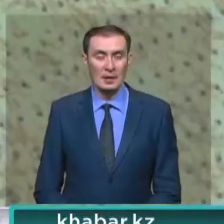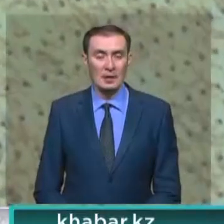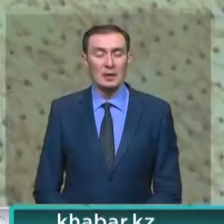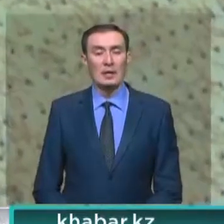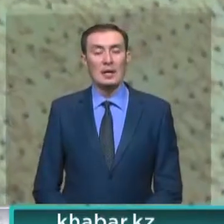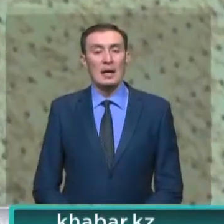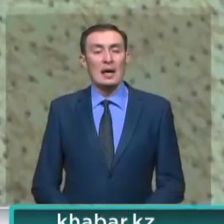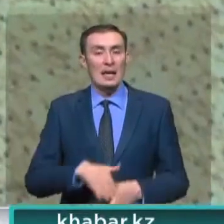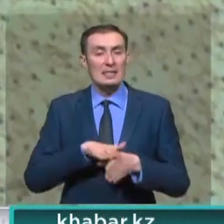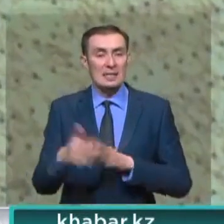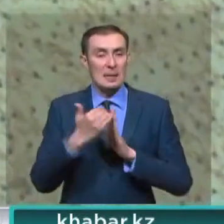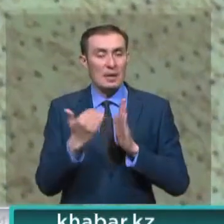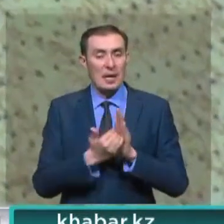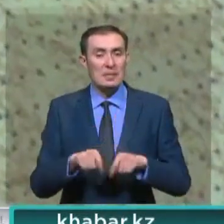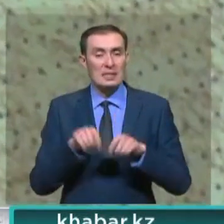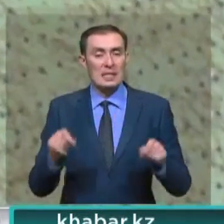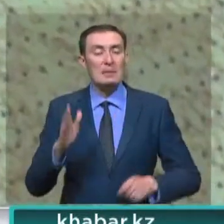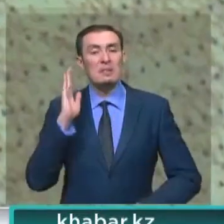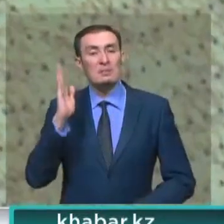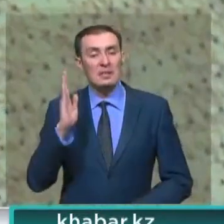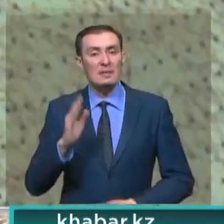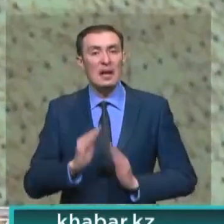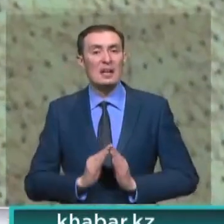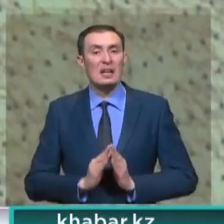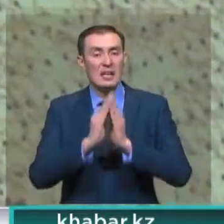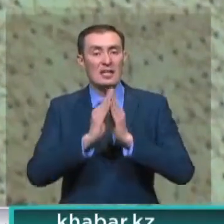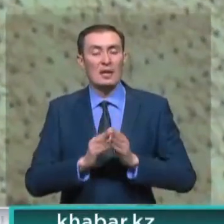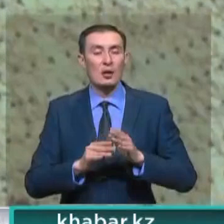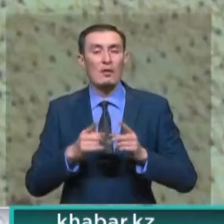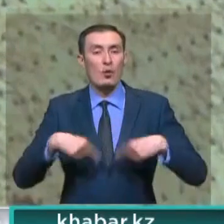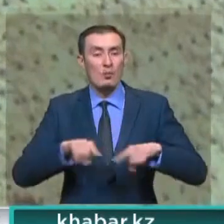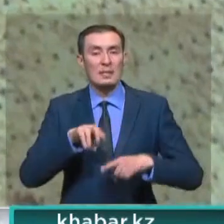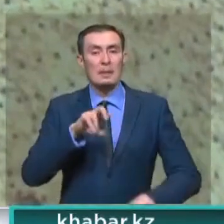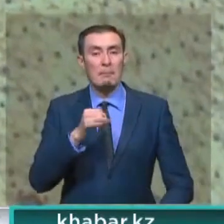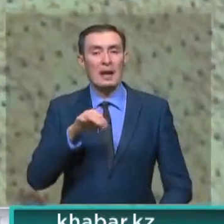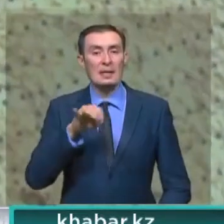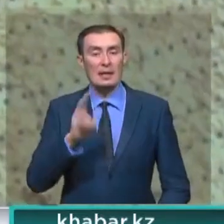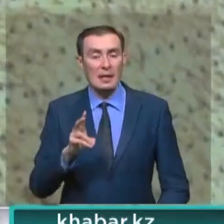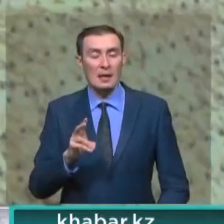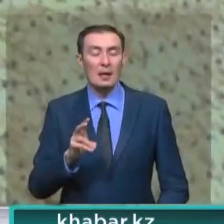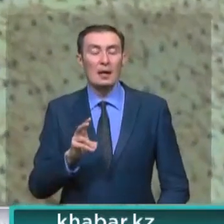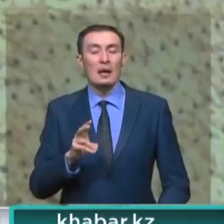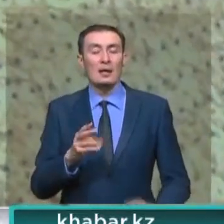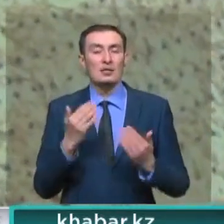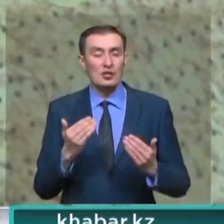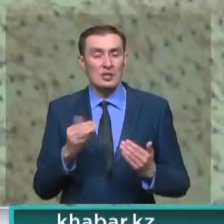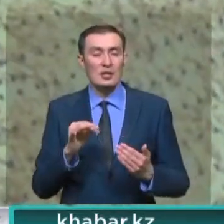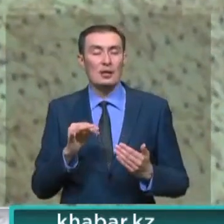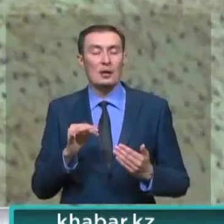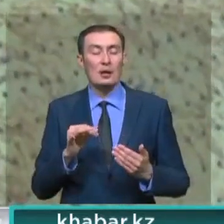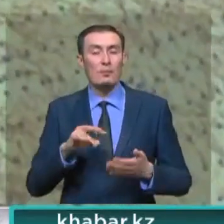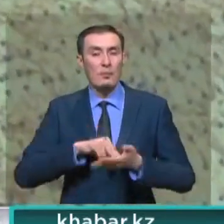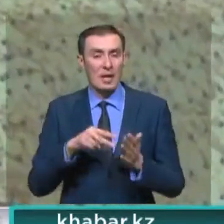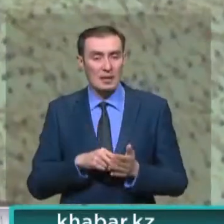К другим темам. Реализация программы создания перспективного ракетно-космического комплекса «Байтерек» на космодроме Байконур идет по